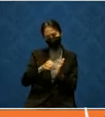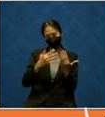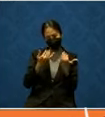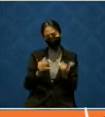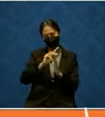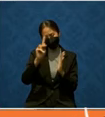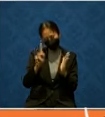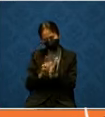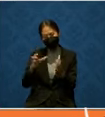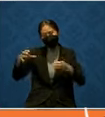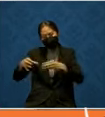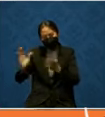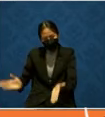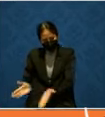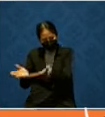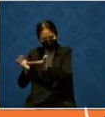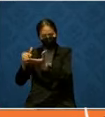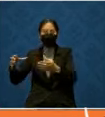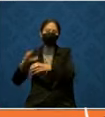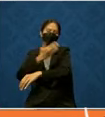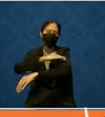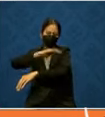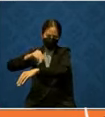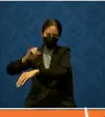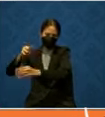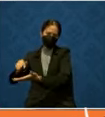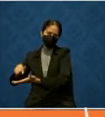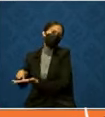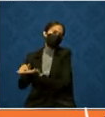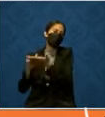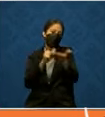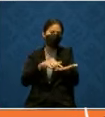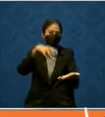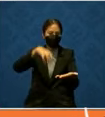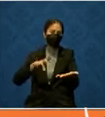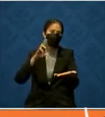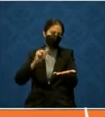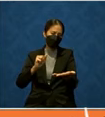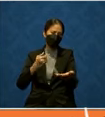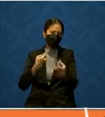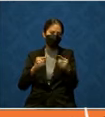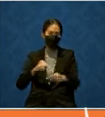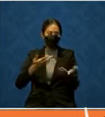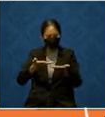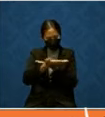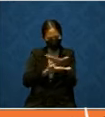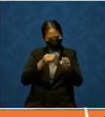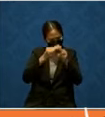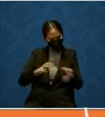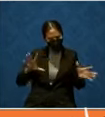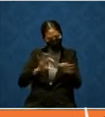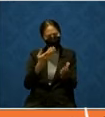พี่น้องผมสันติพันธุ์เข้าสู่สภาอย่านำเพียงแค่การพิจารณาว่าเกี่ยวด้วยการเงินแล้วทำให้